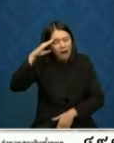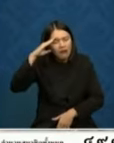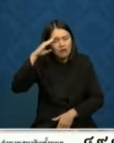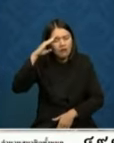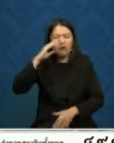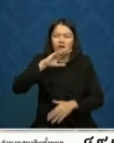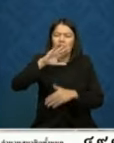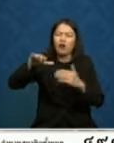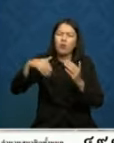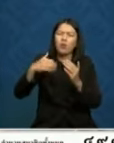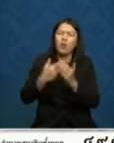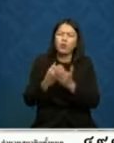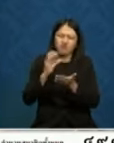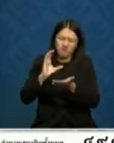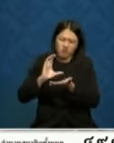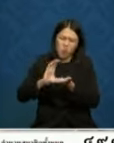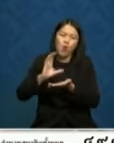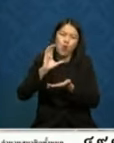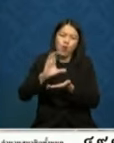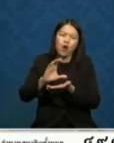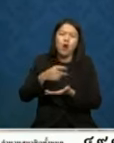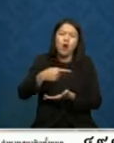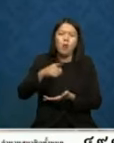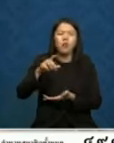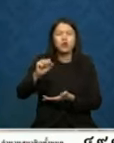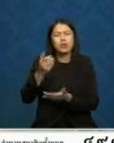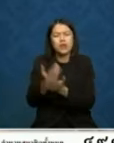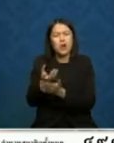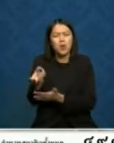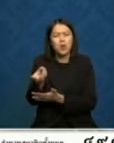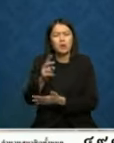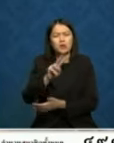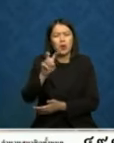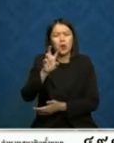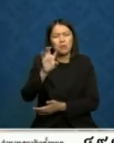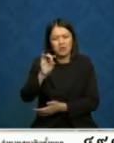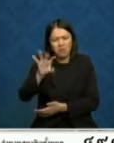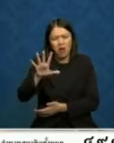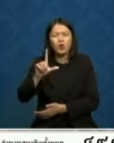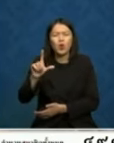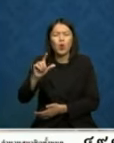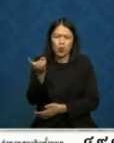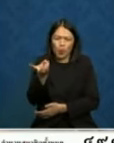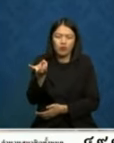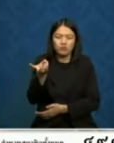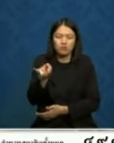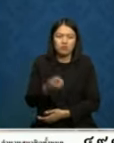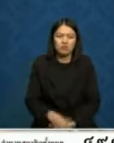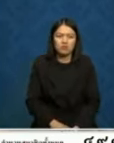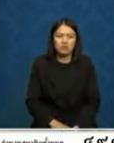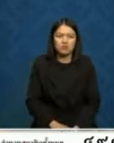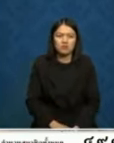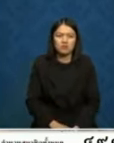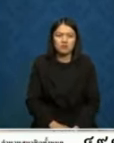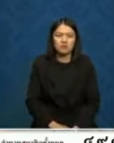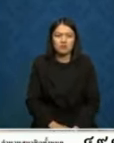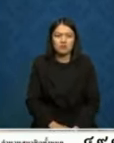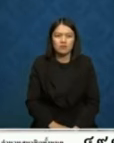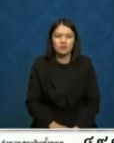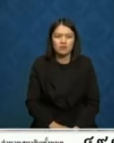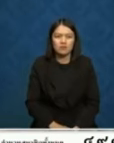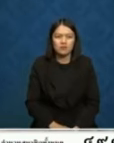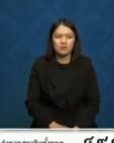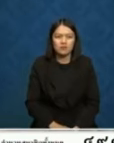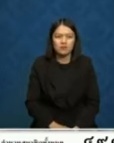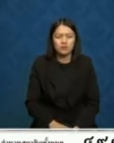ทั้งนั้นเงินมากกว่านี้อีกครับปปส.เงินน้อยมากด้วย285ล้านผมถือว่าน้อยมากใน